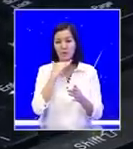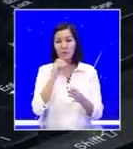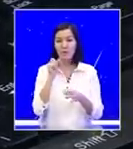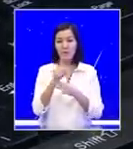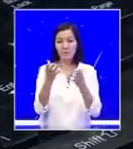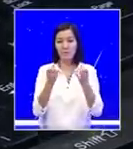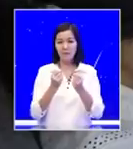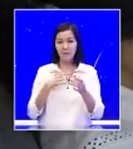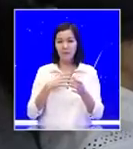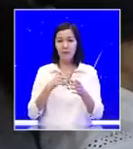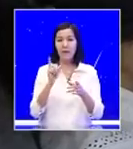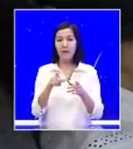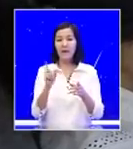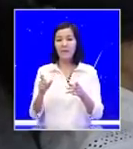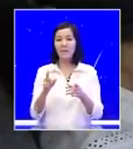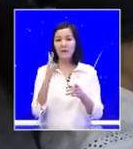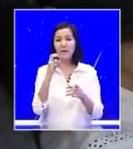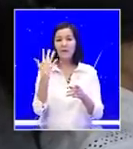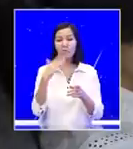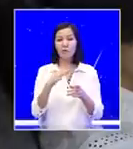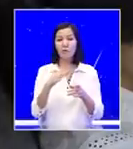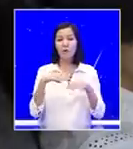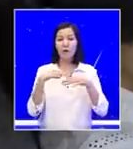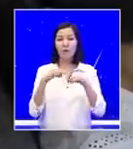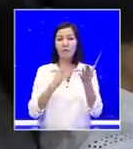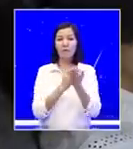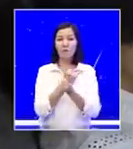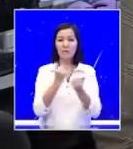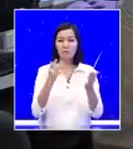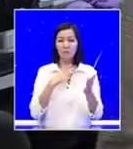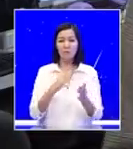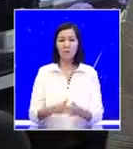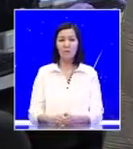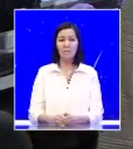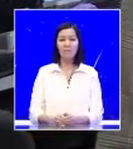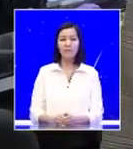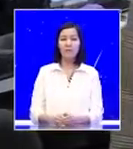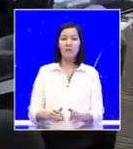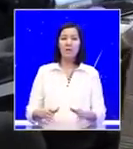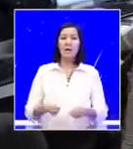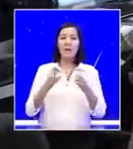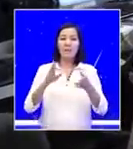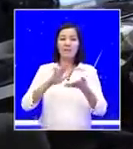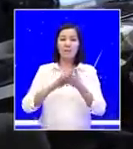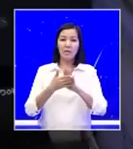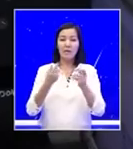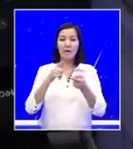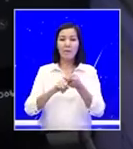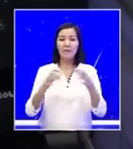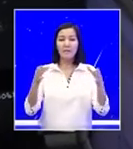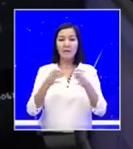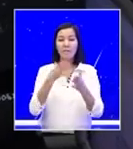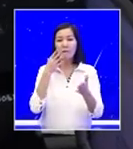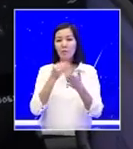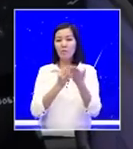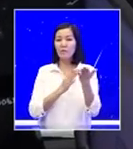қабылдайды екен. Жолаушыларға 250 автокөлік қызмет көрсетеді. Төтенше жағдайға қарамастан, компания өз